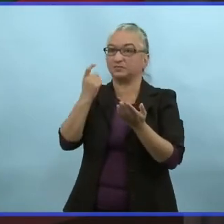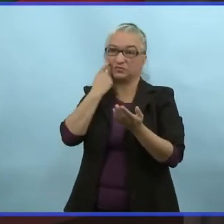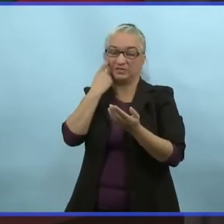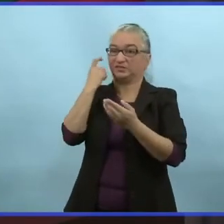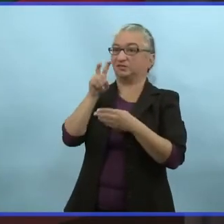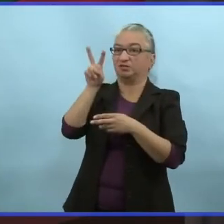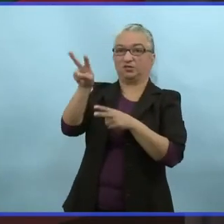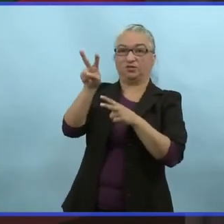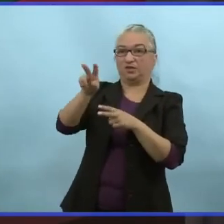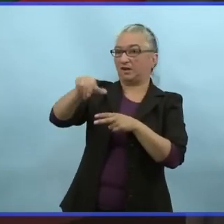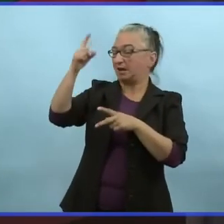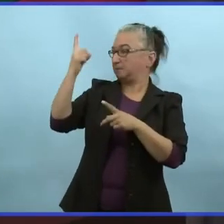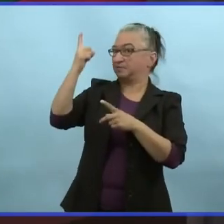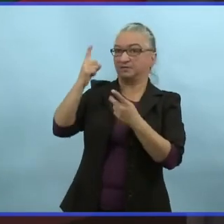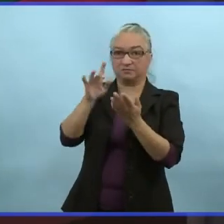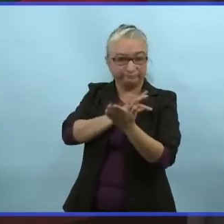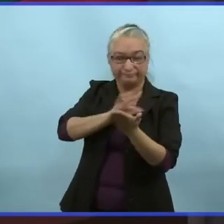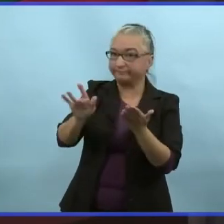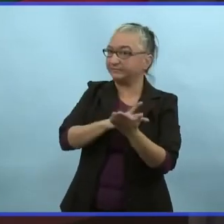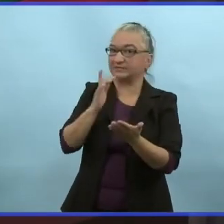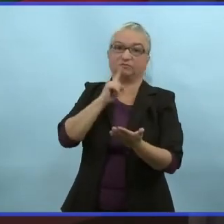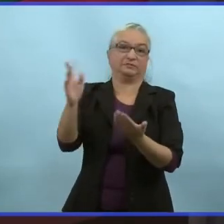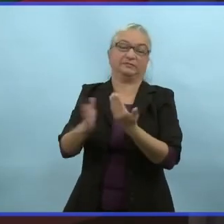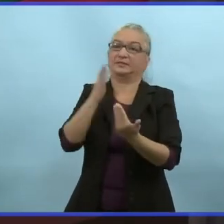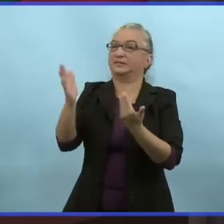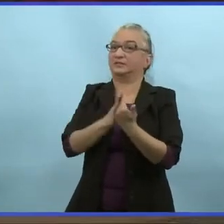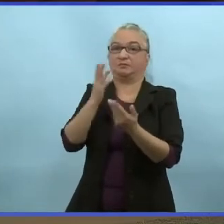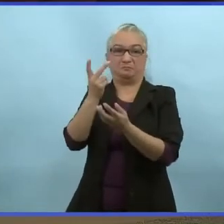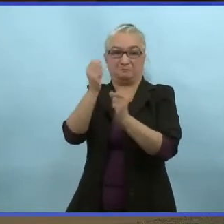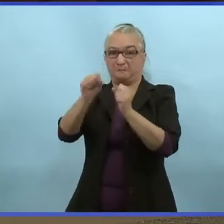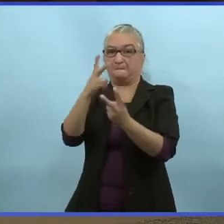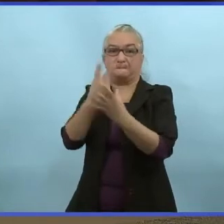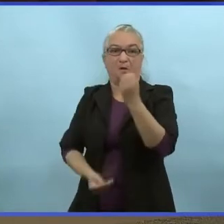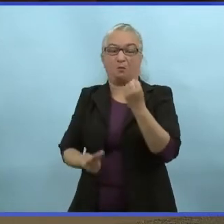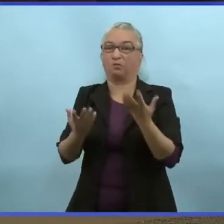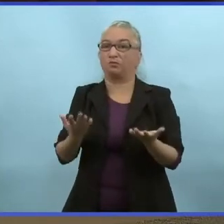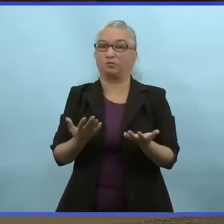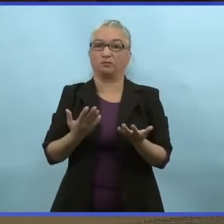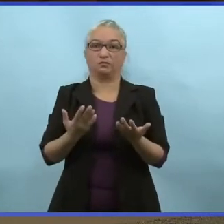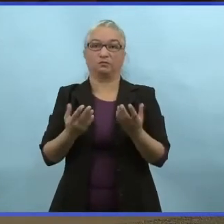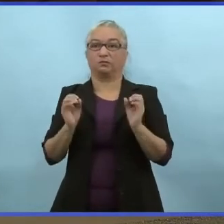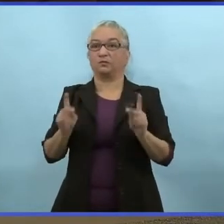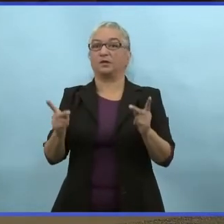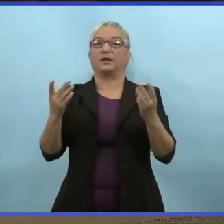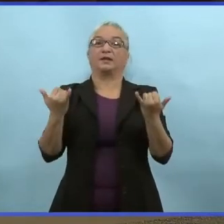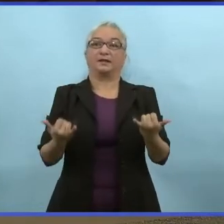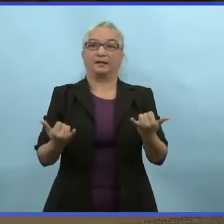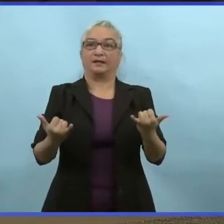On était en train de regarder ça et c'est assez facile de passer de l'un à l'autre.